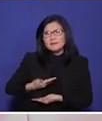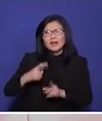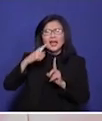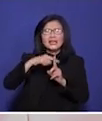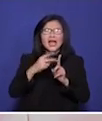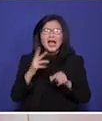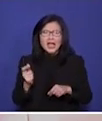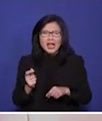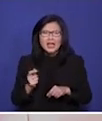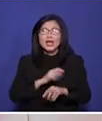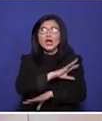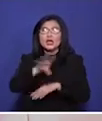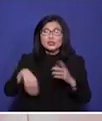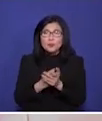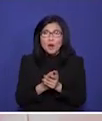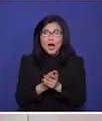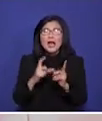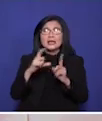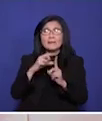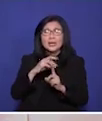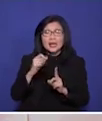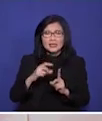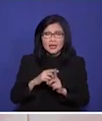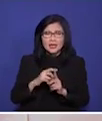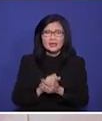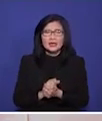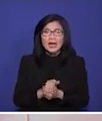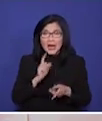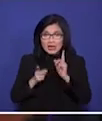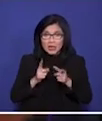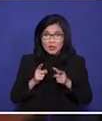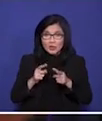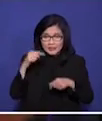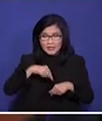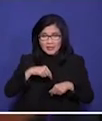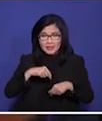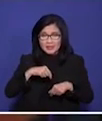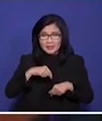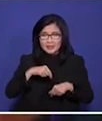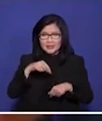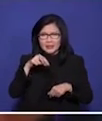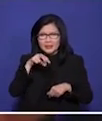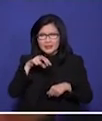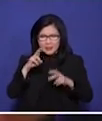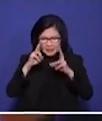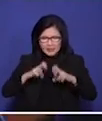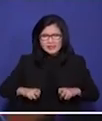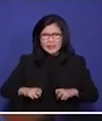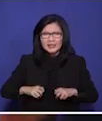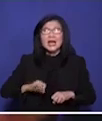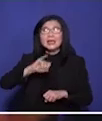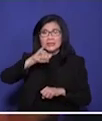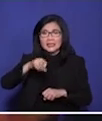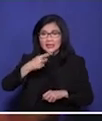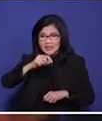dprd-nya semuanya lintas partai Pak kalau kita sekarang cek di kejaksaan boleh kita